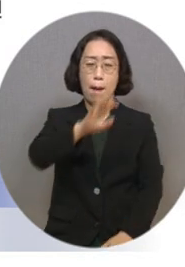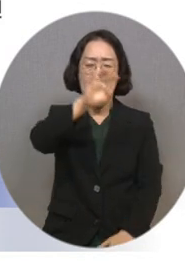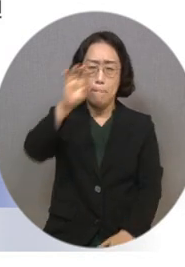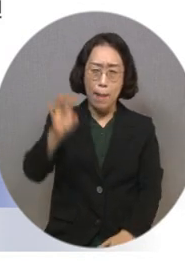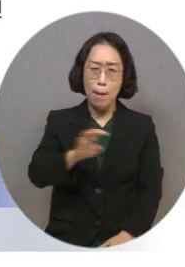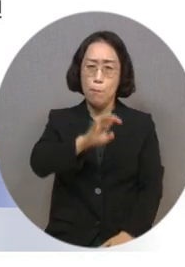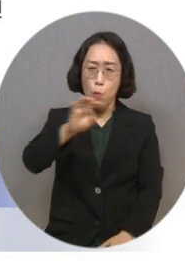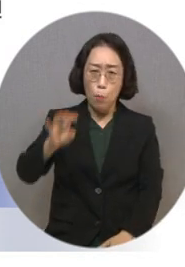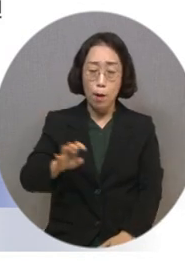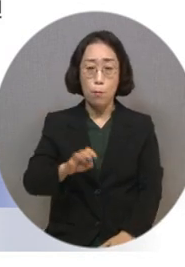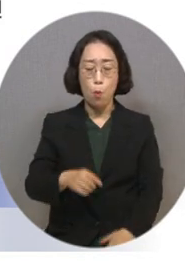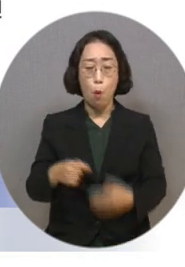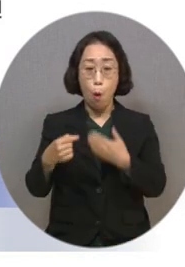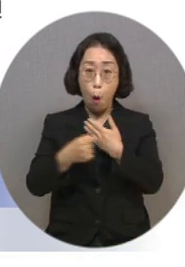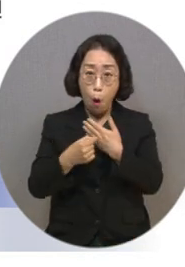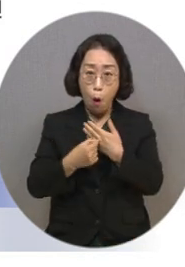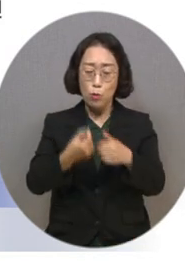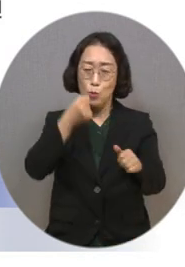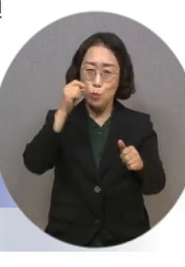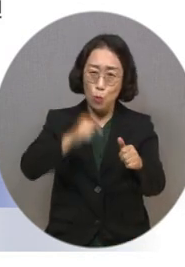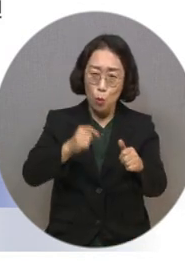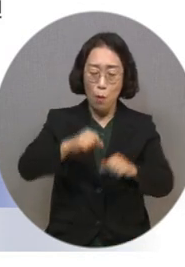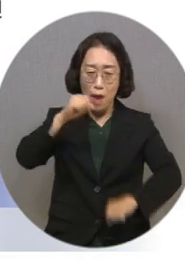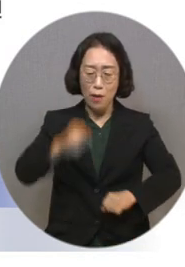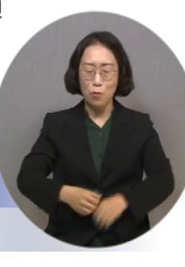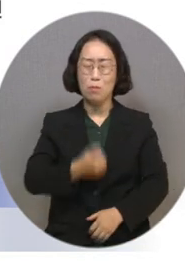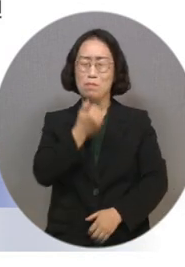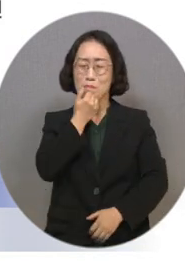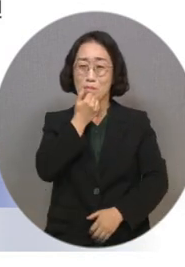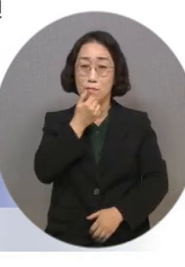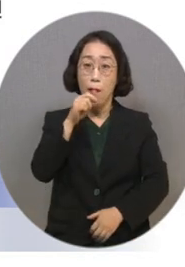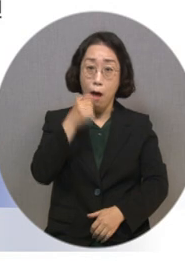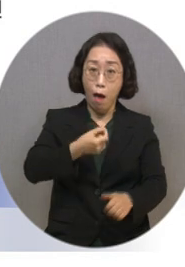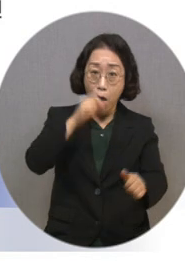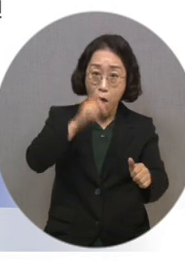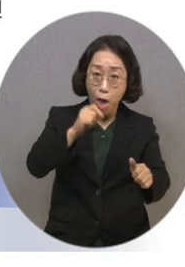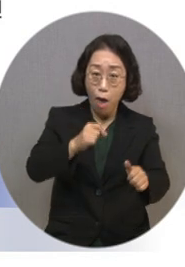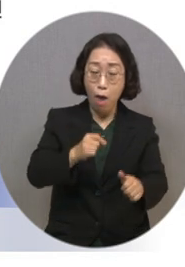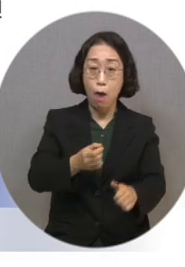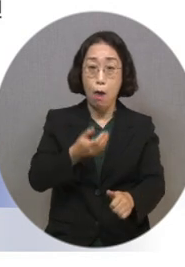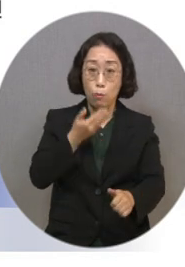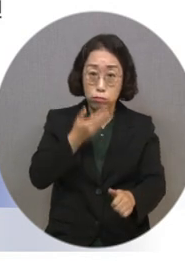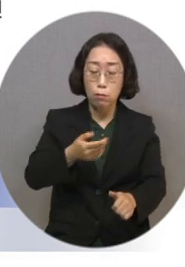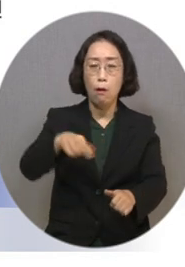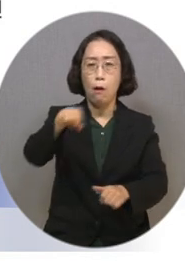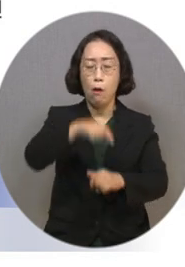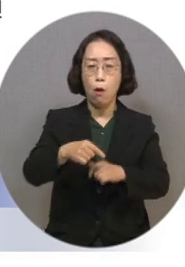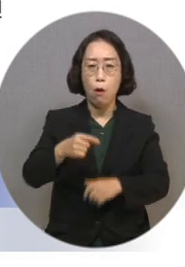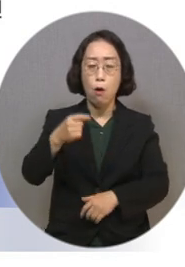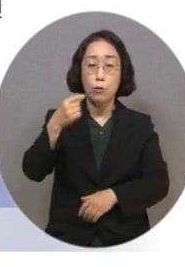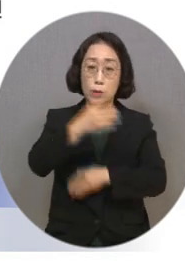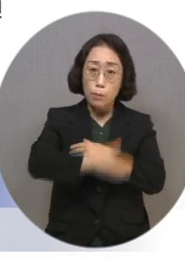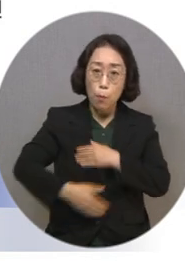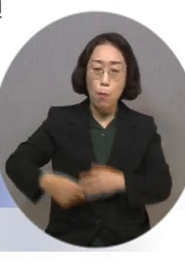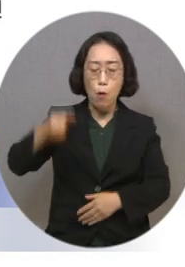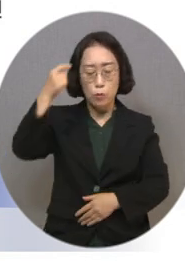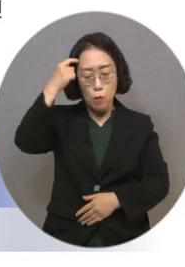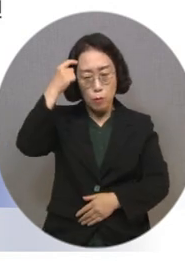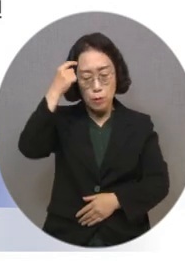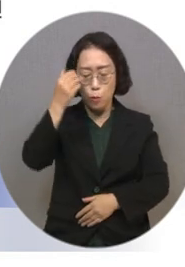피해자들의 외모와 행동을 조롱하며이 출연하는 지적 장애인들에게 신체적 정신적 고통을 가한